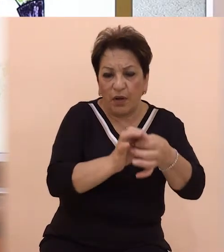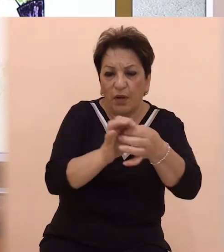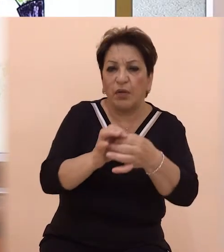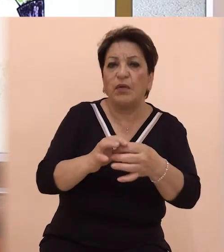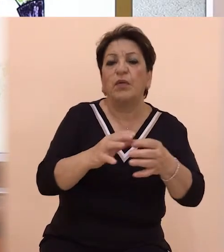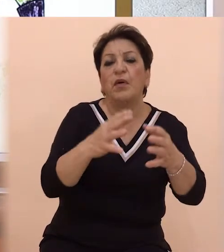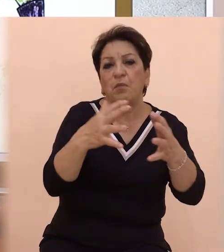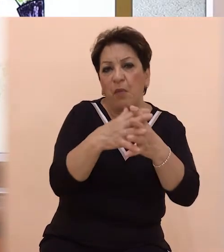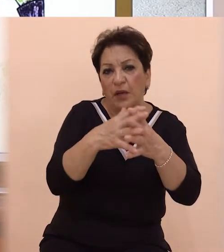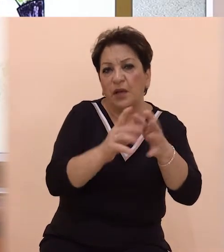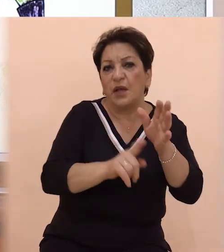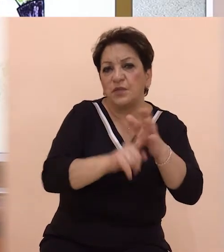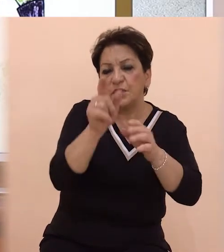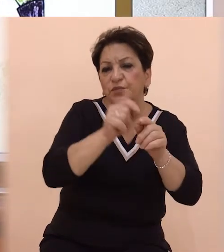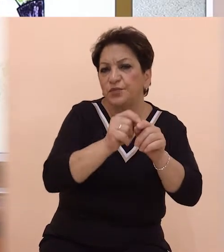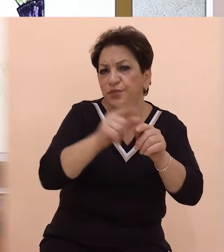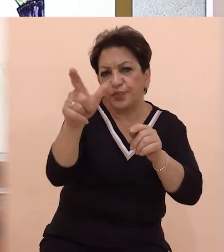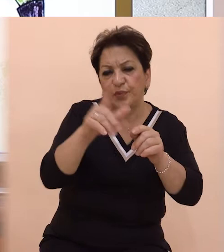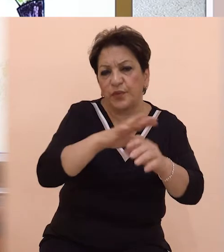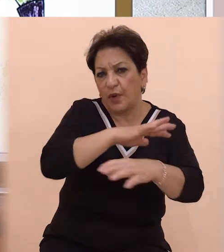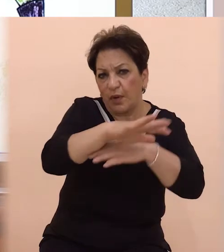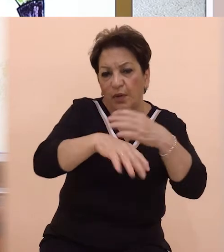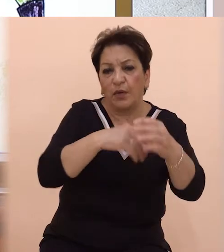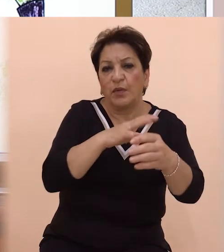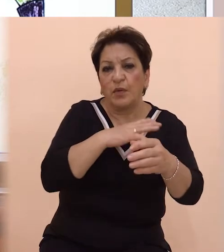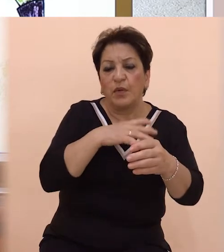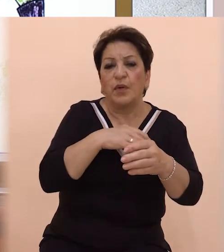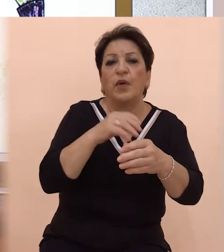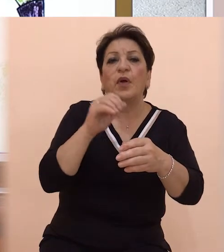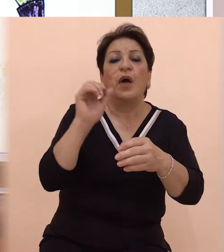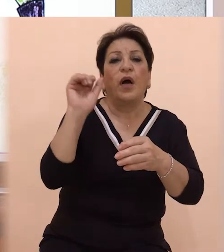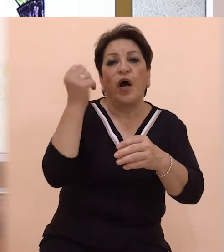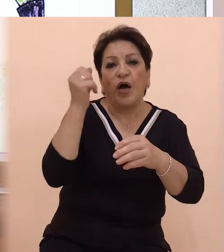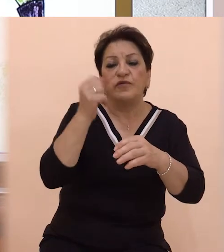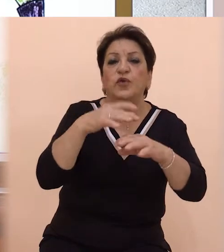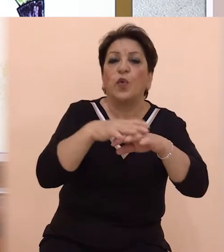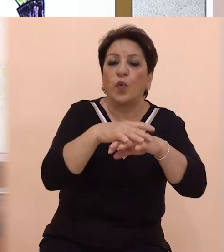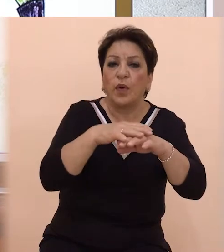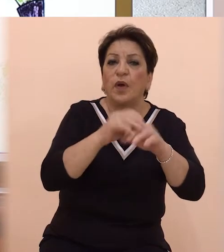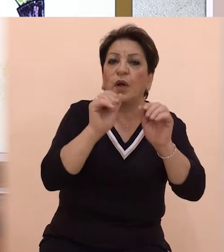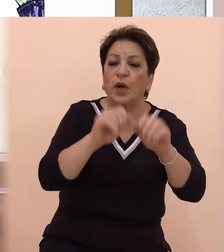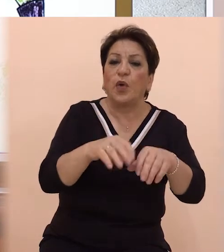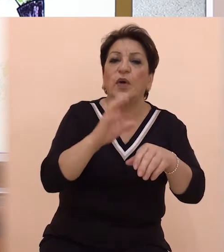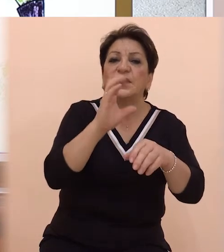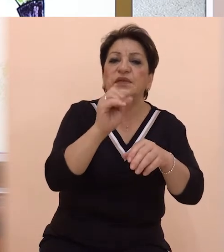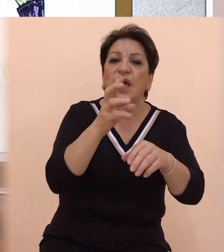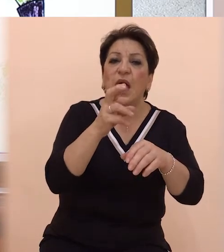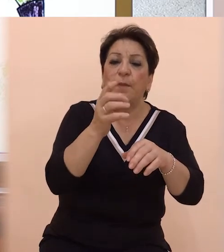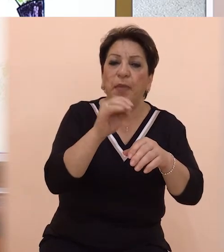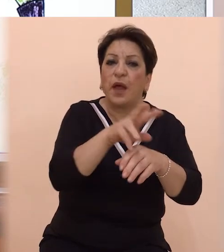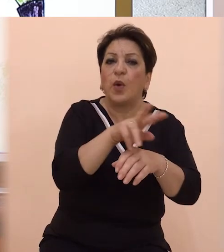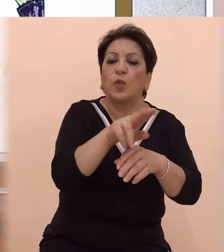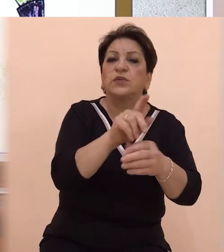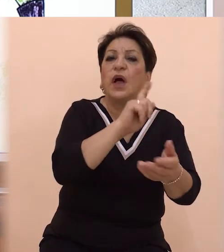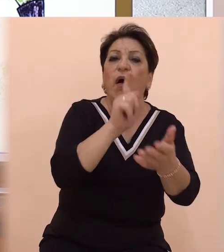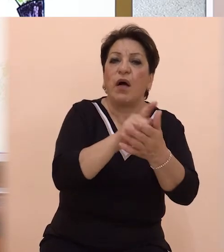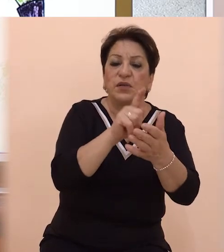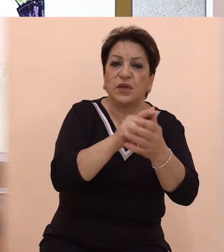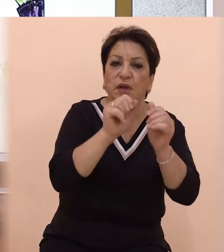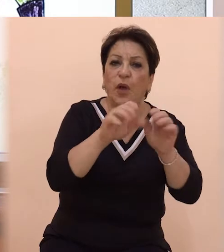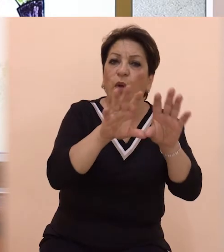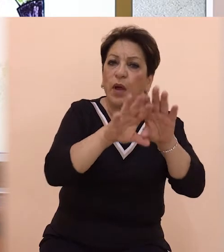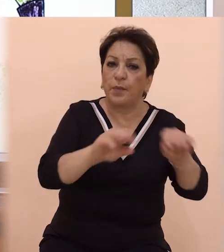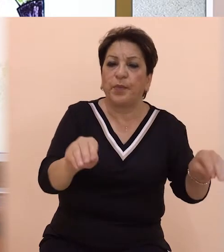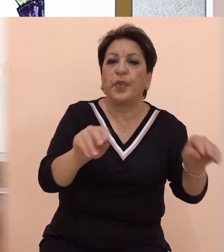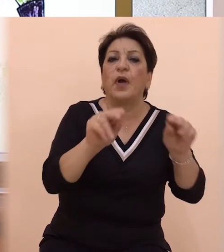Այսինքն կարող ենք մտացել, որ մի գութե ավստրո հունգարյան կարող էր Սերբյայի հետ լուծել իր հարցերը վերականգնել